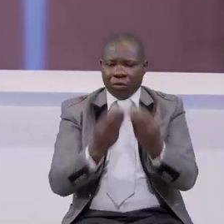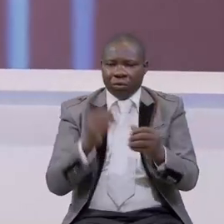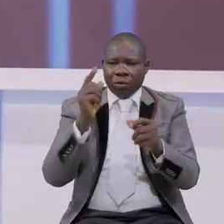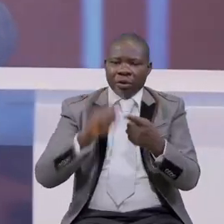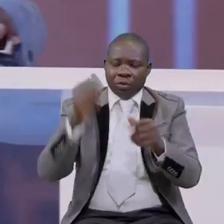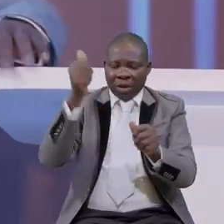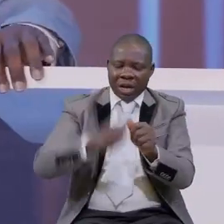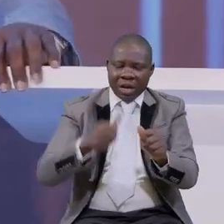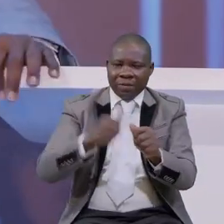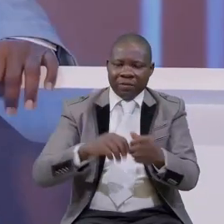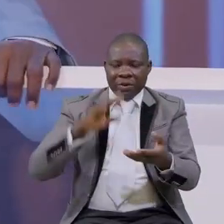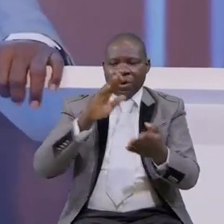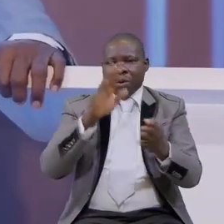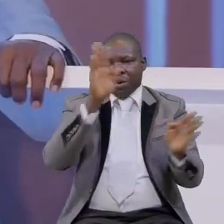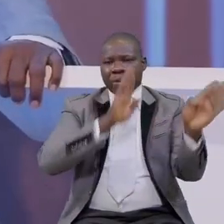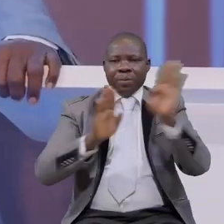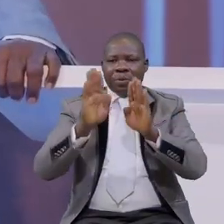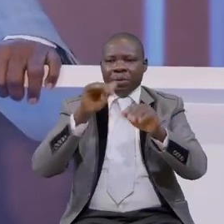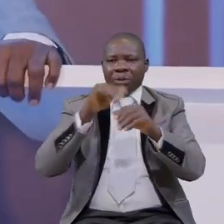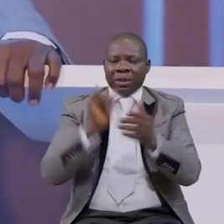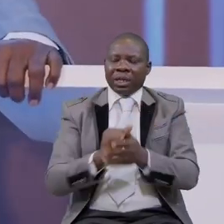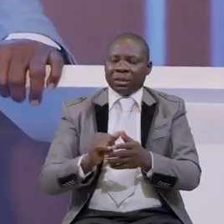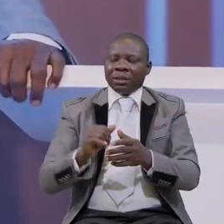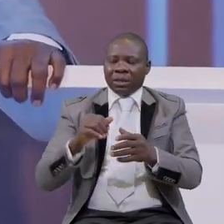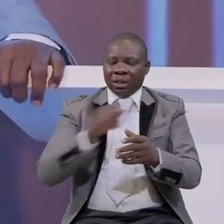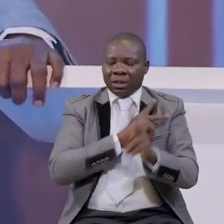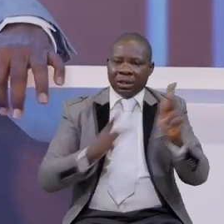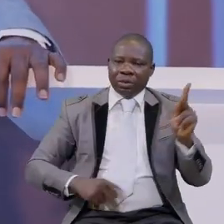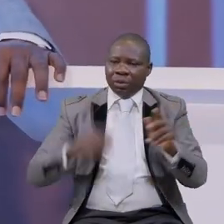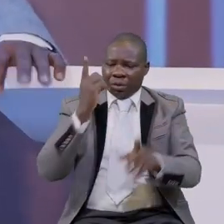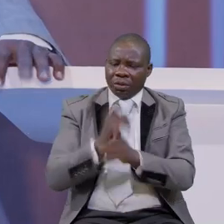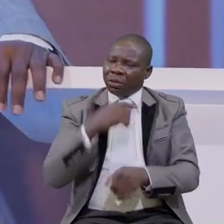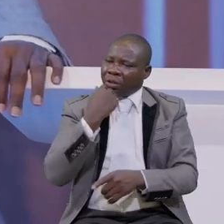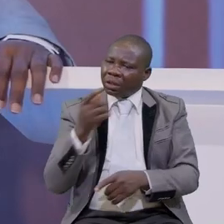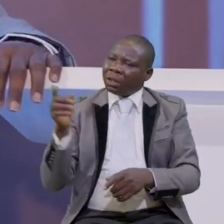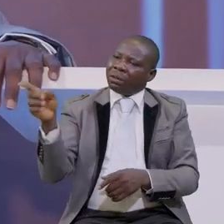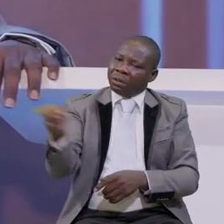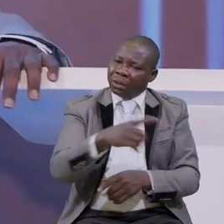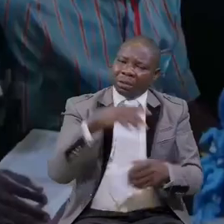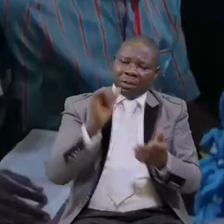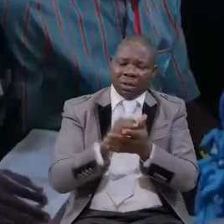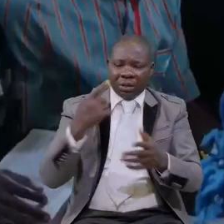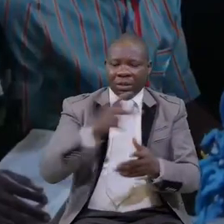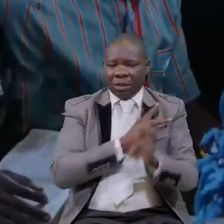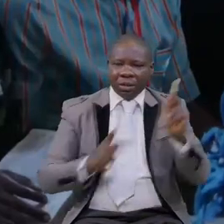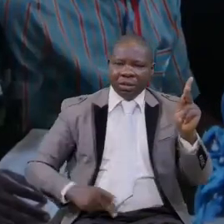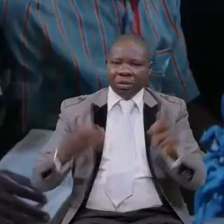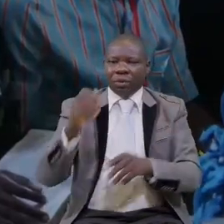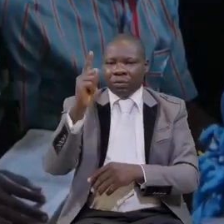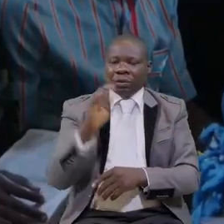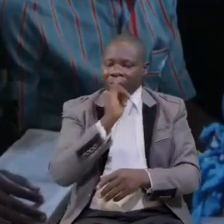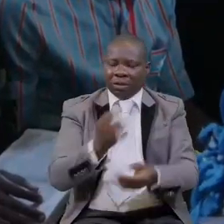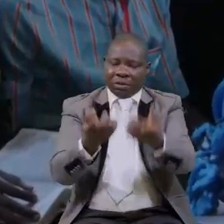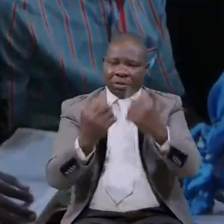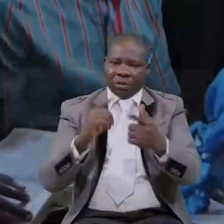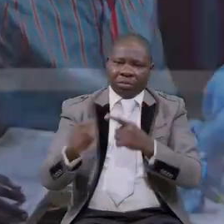les problèmes dans ce royaume. Dites-le seulement, le royaume de Dieu s'est approché de vous. Et